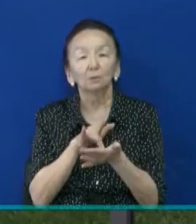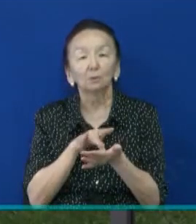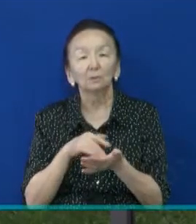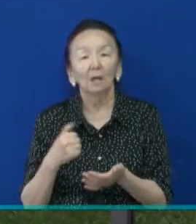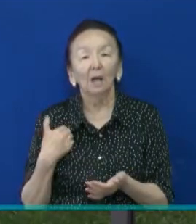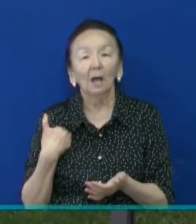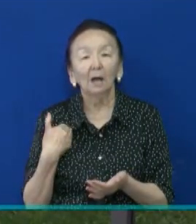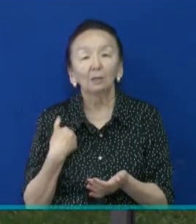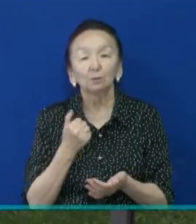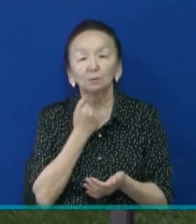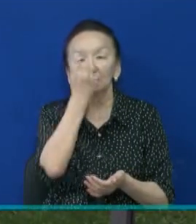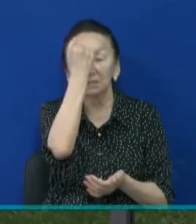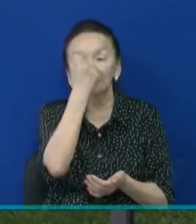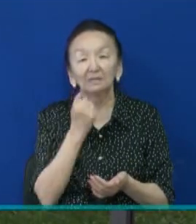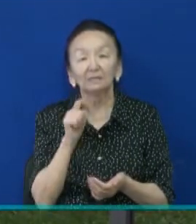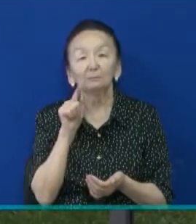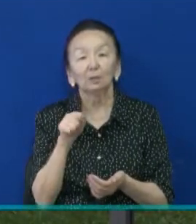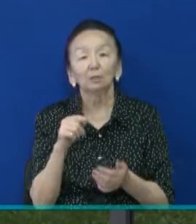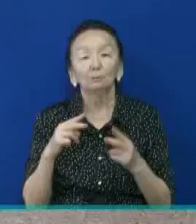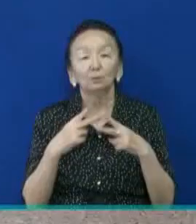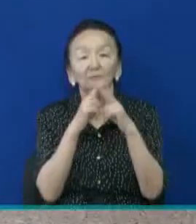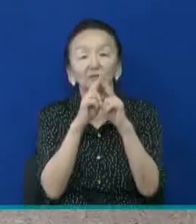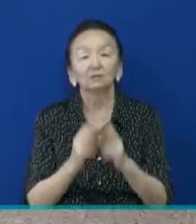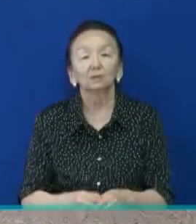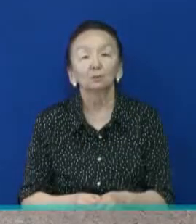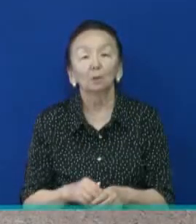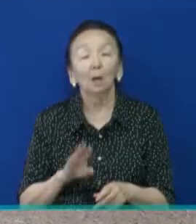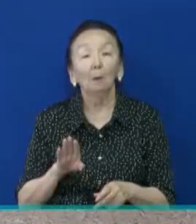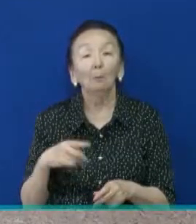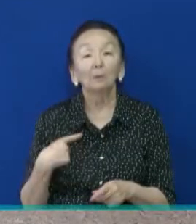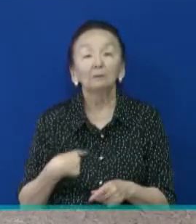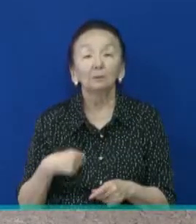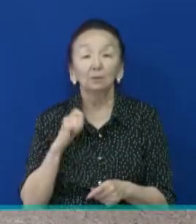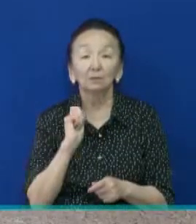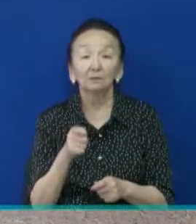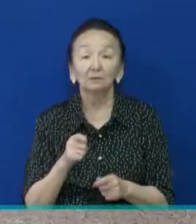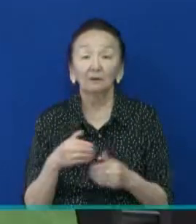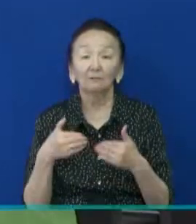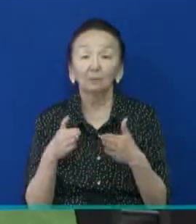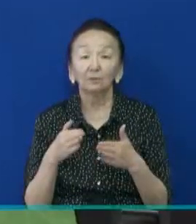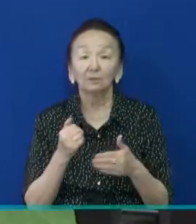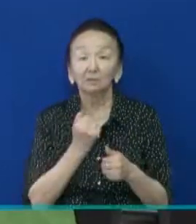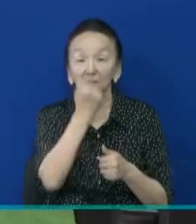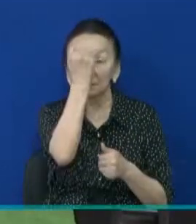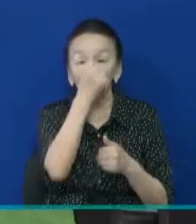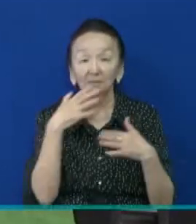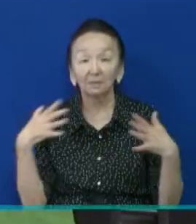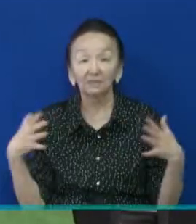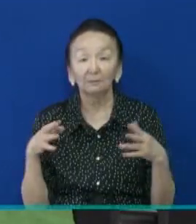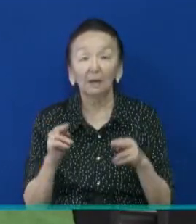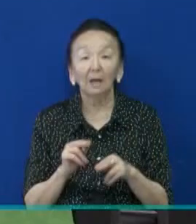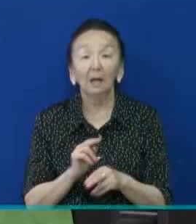Хочу выразить огромную благодарность этому учебному заведению. После церемонии вручения выпускники выразили слова благодарности